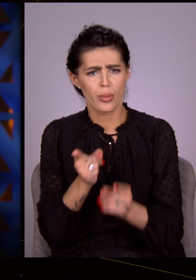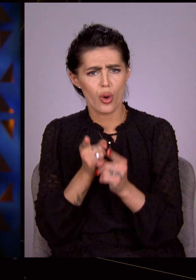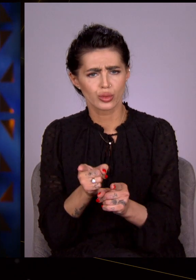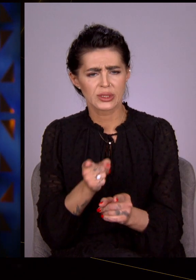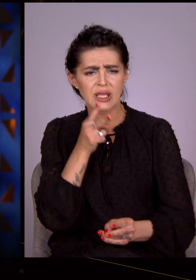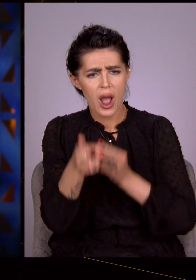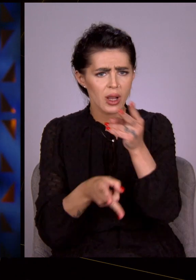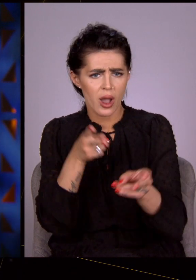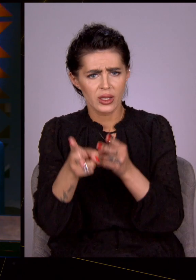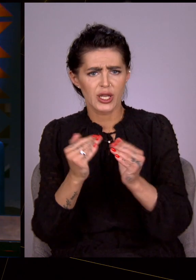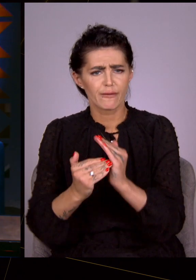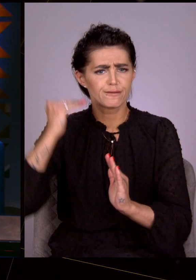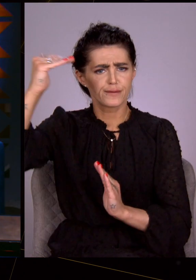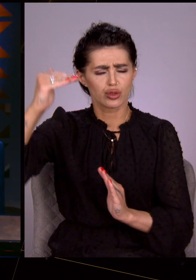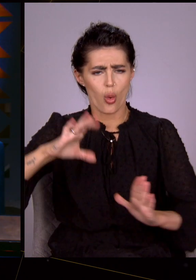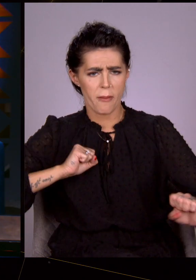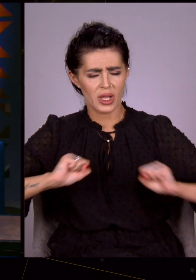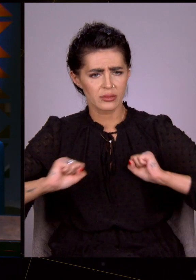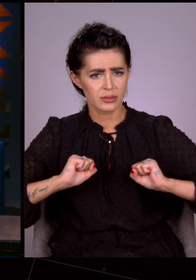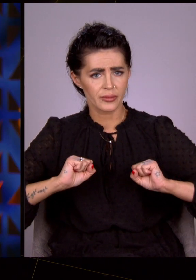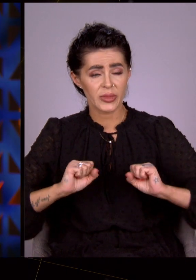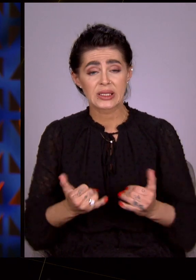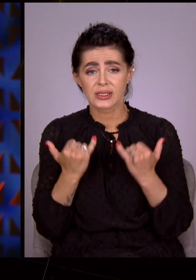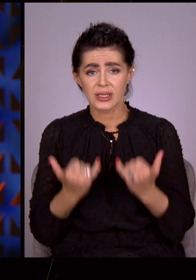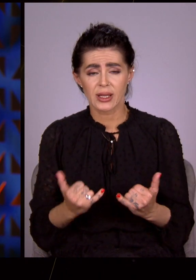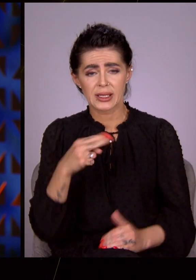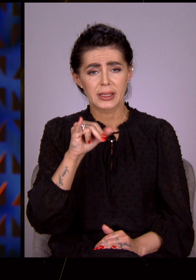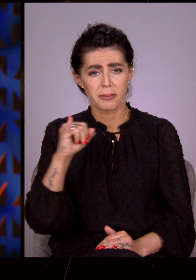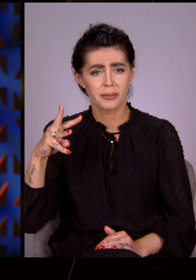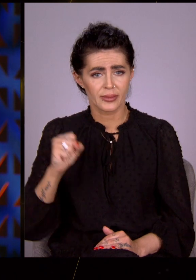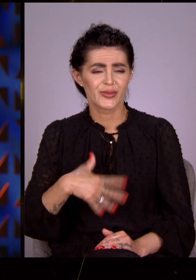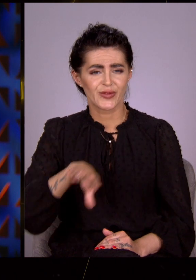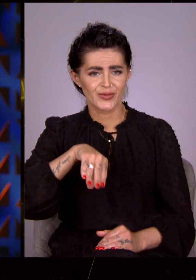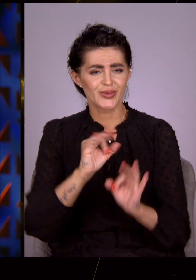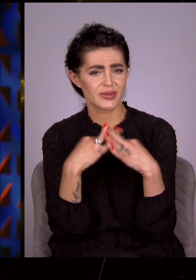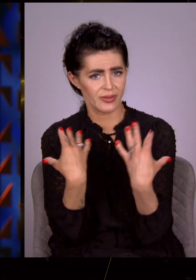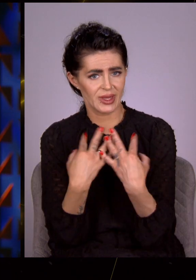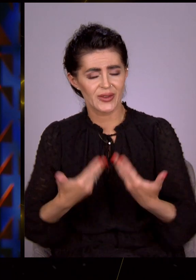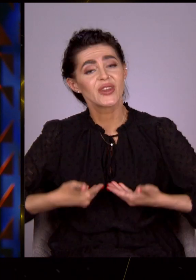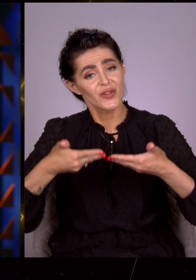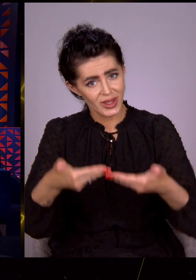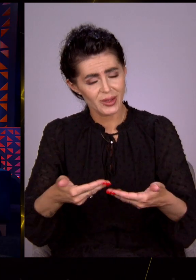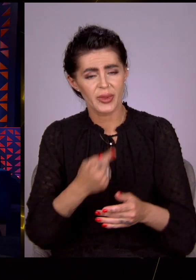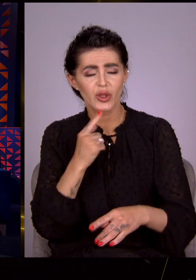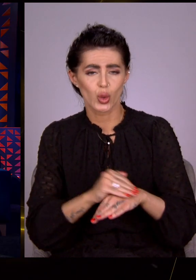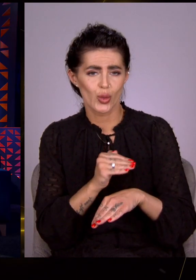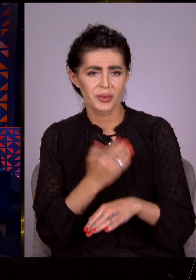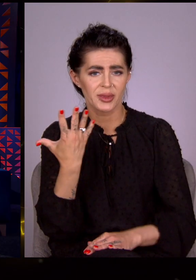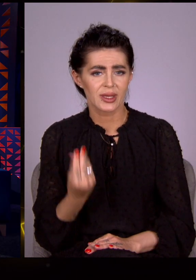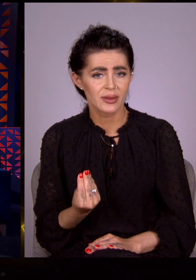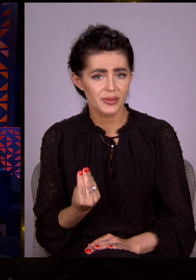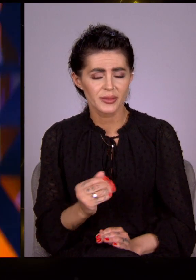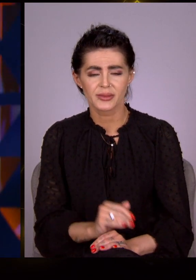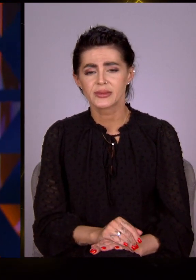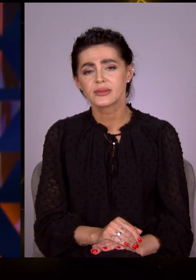скаргою вищому командуванню? Зараз Дмитро нам все розкаже. Вітаю вас. Доброго дня. Дмитро, добрий